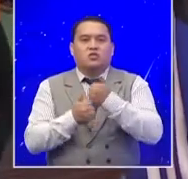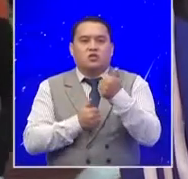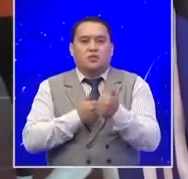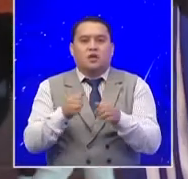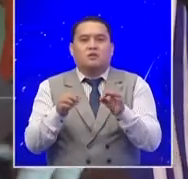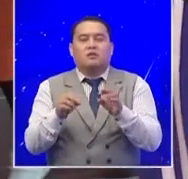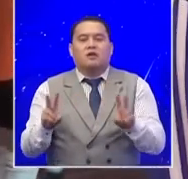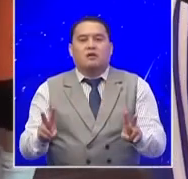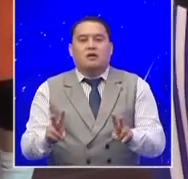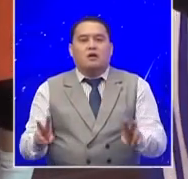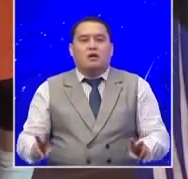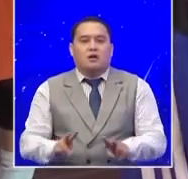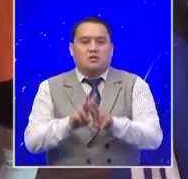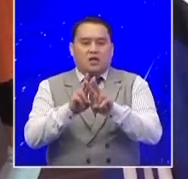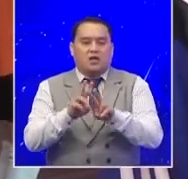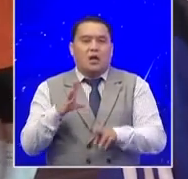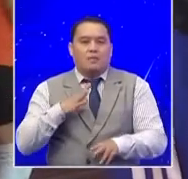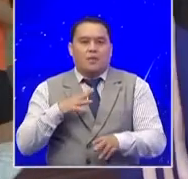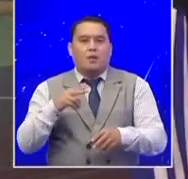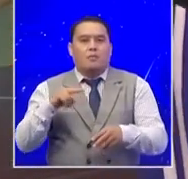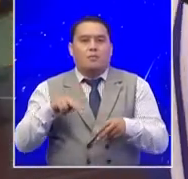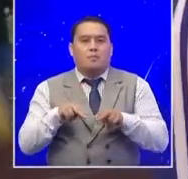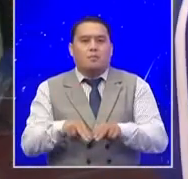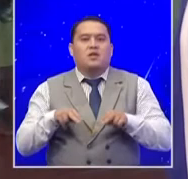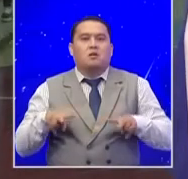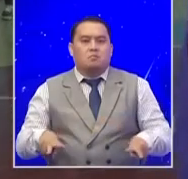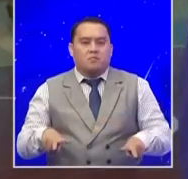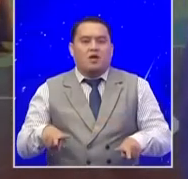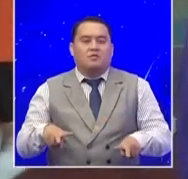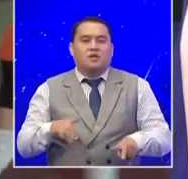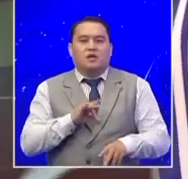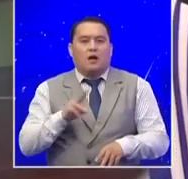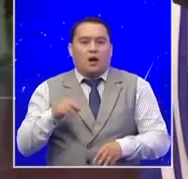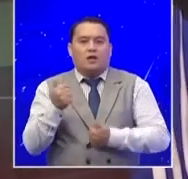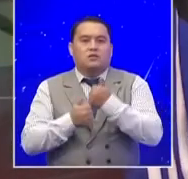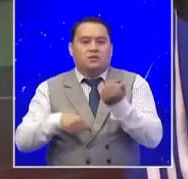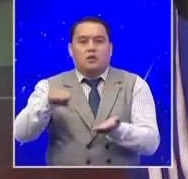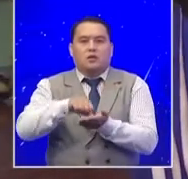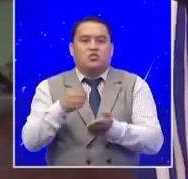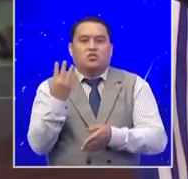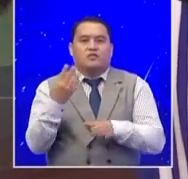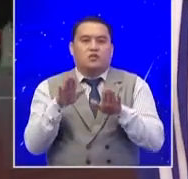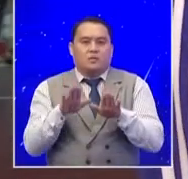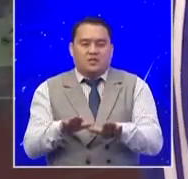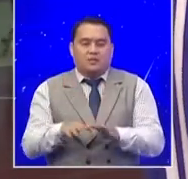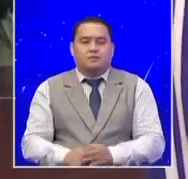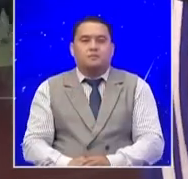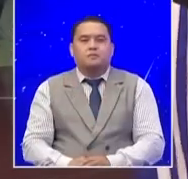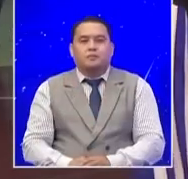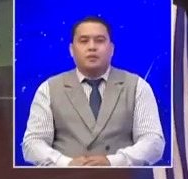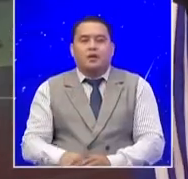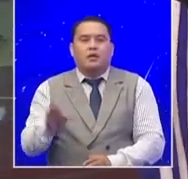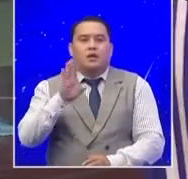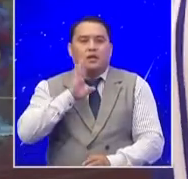осенью и зимой съездили в город Петропавловск на чемпионат Республики Казахстан, где заняли четвертое место.